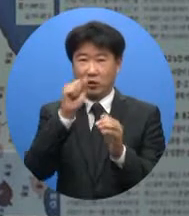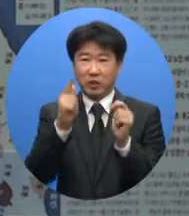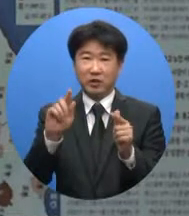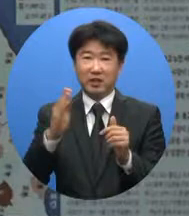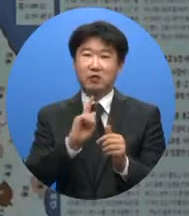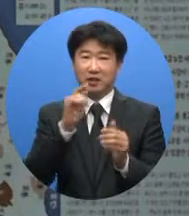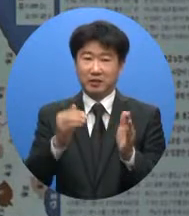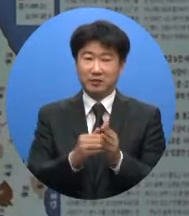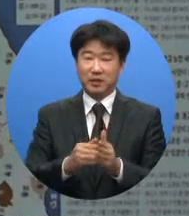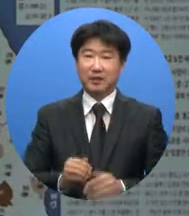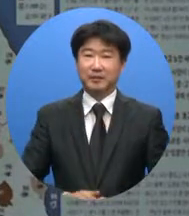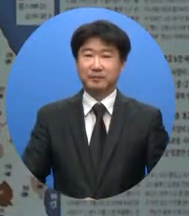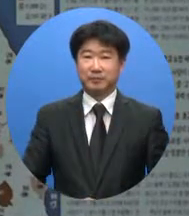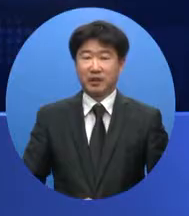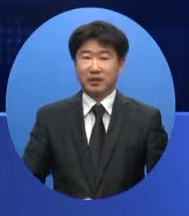되길 바란다고 말했습니다.